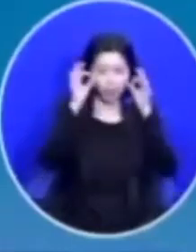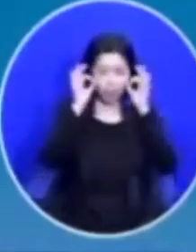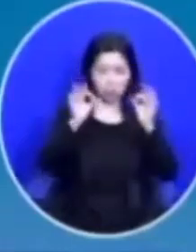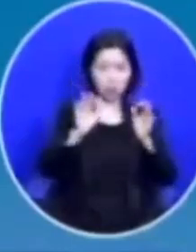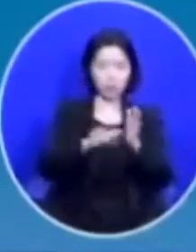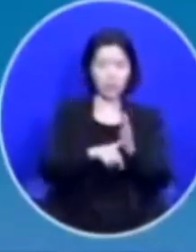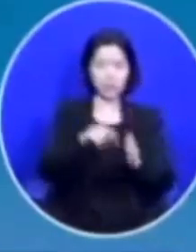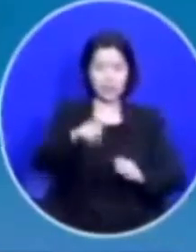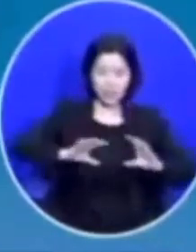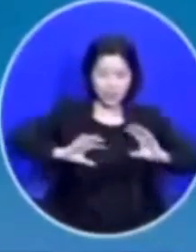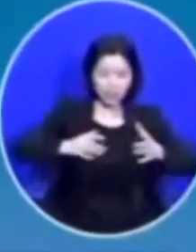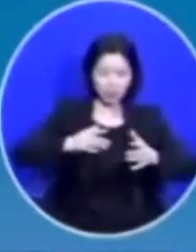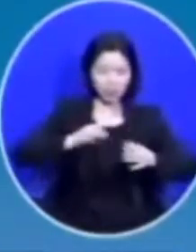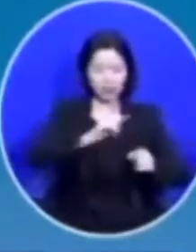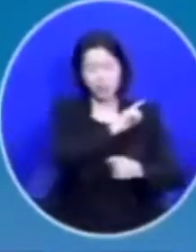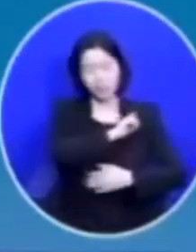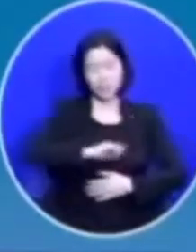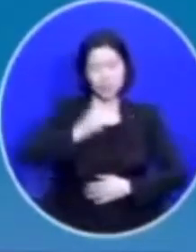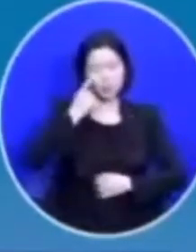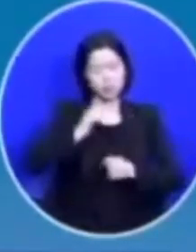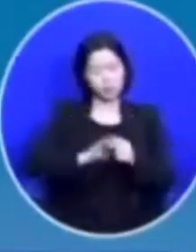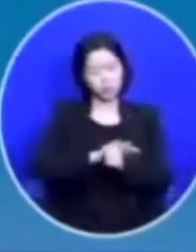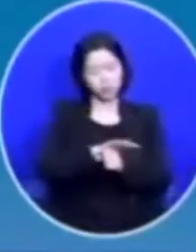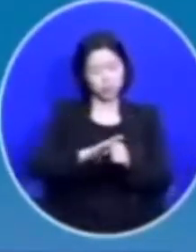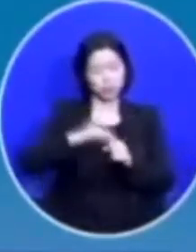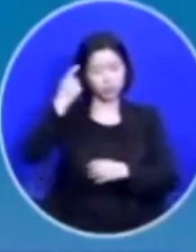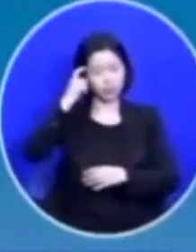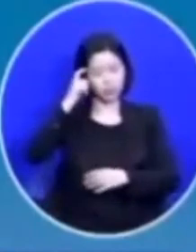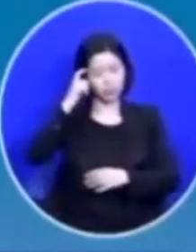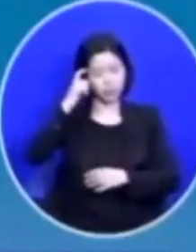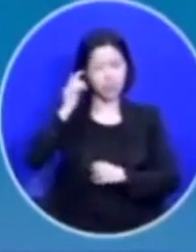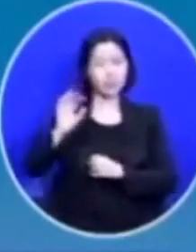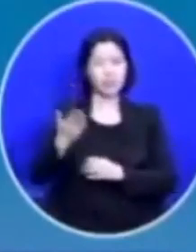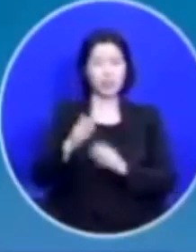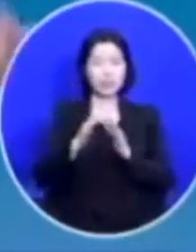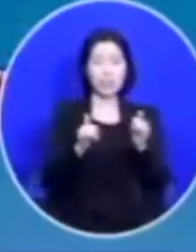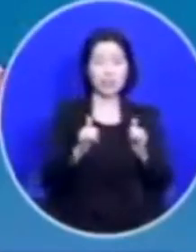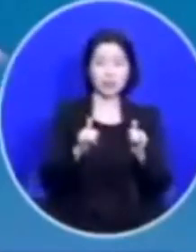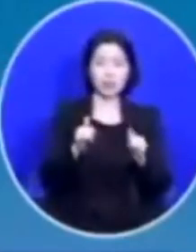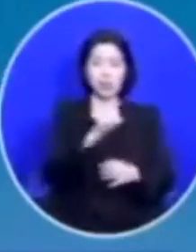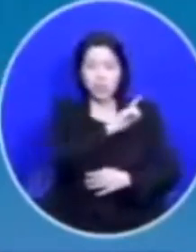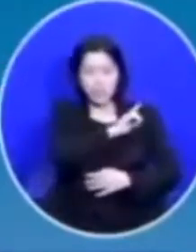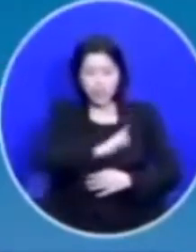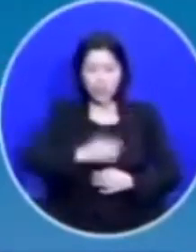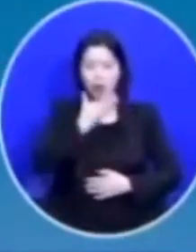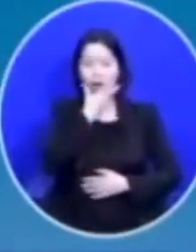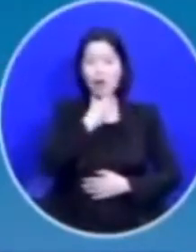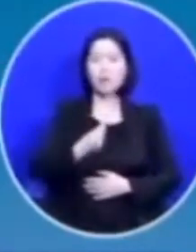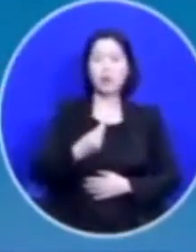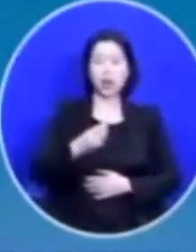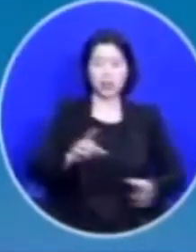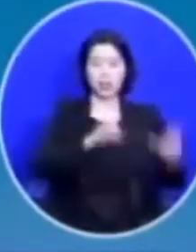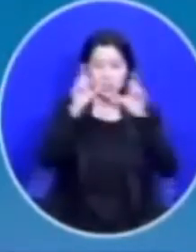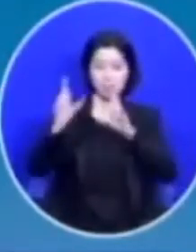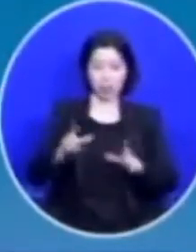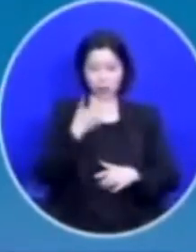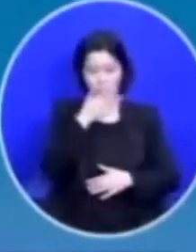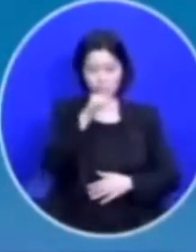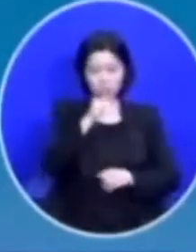세상에서 가장 불쌍하다고 여겨질 만한 사람이 그는 가장 행복한 삶을 살고 있는 거예요